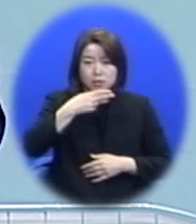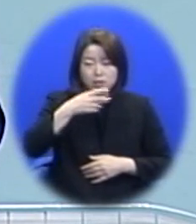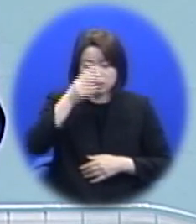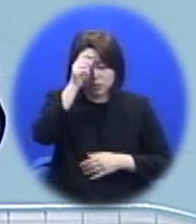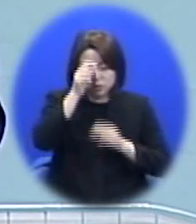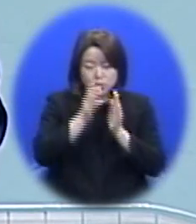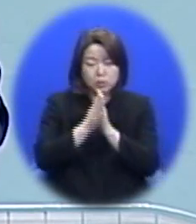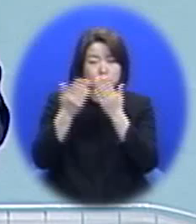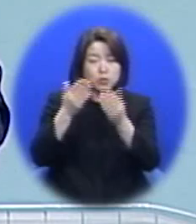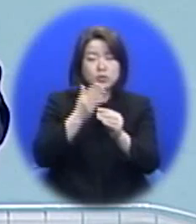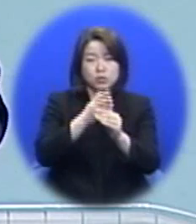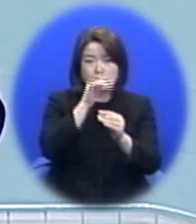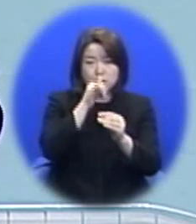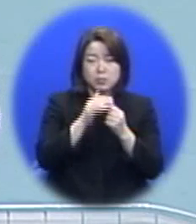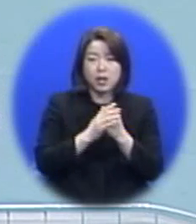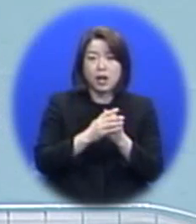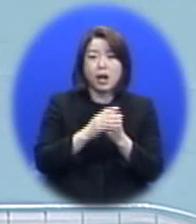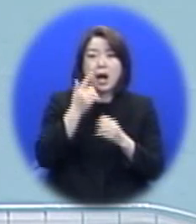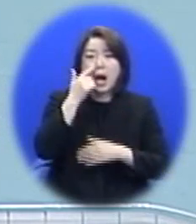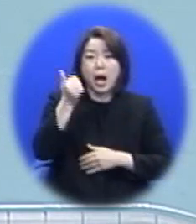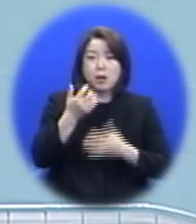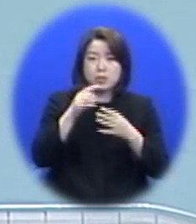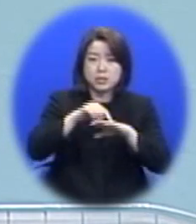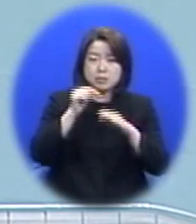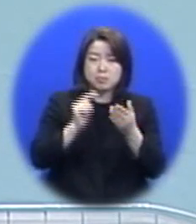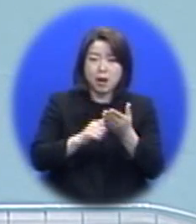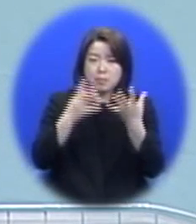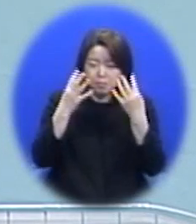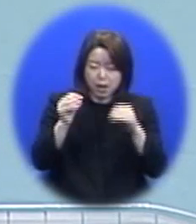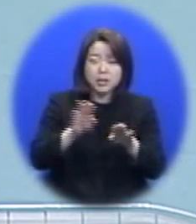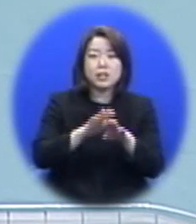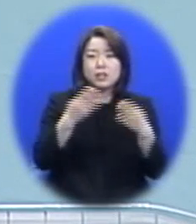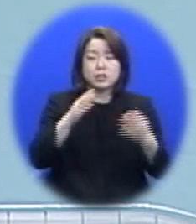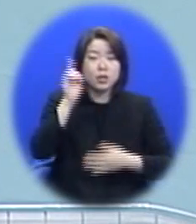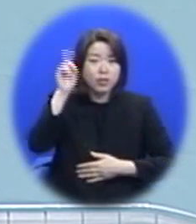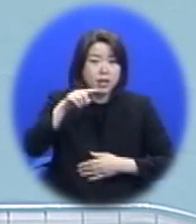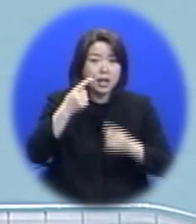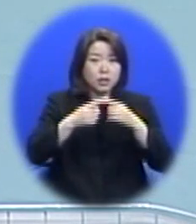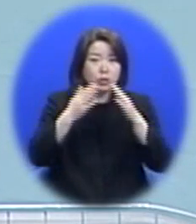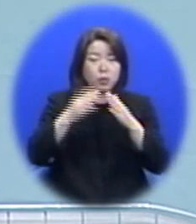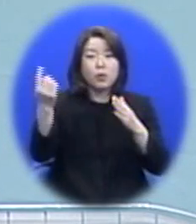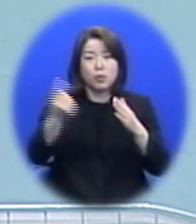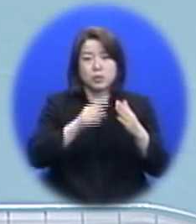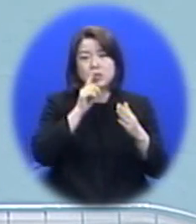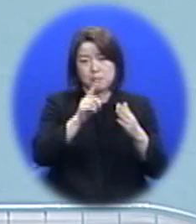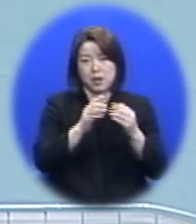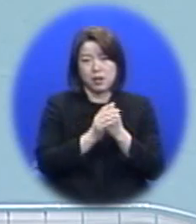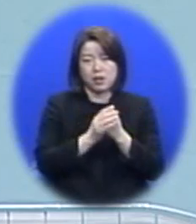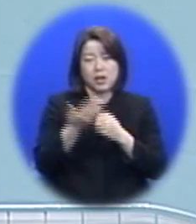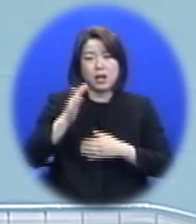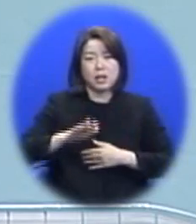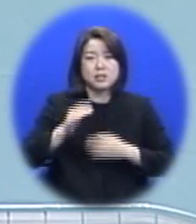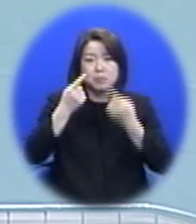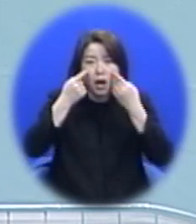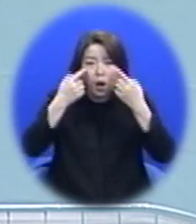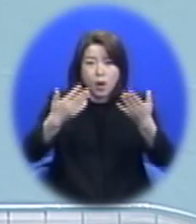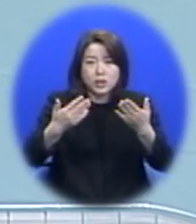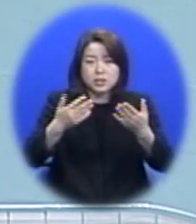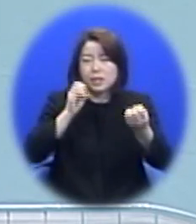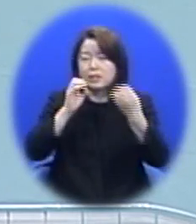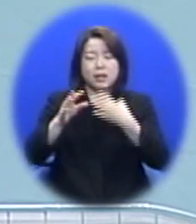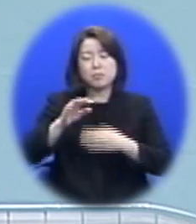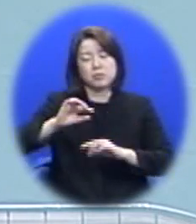기도하였습니다. 아버지 마음이 많이 열리셔서 내일 교회 오시겠다고 하셨는데 확실한 답을 주시지는